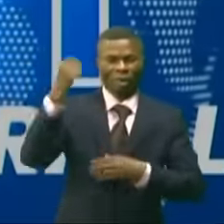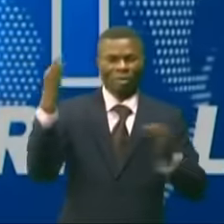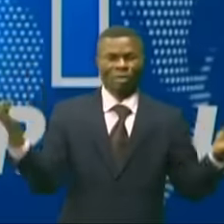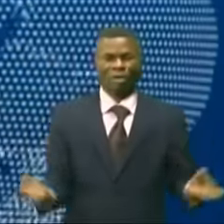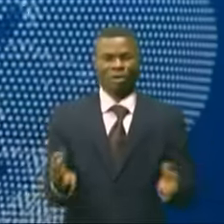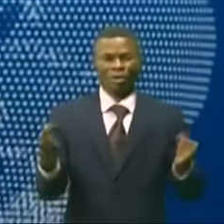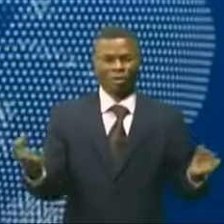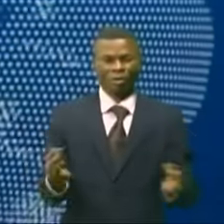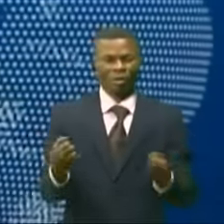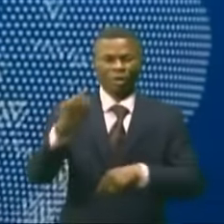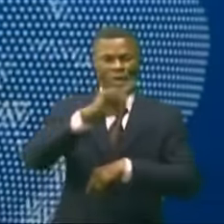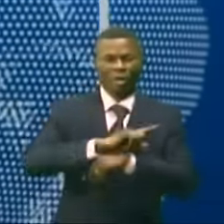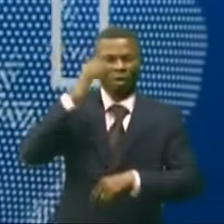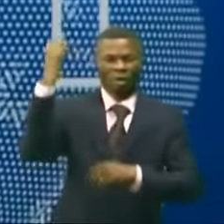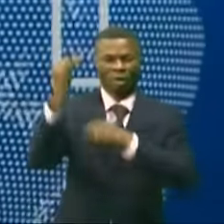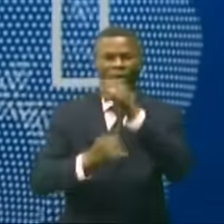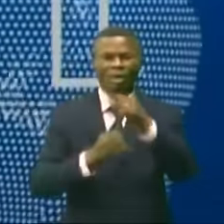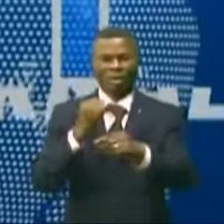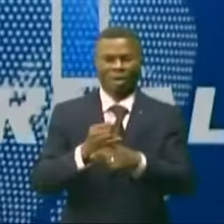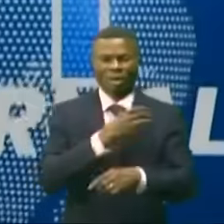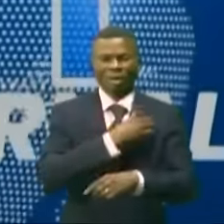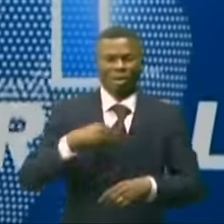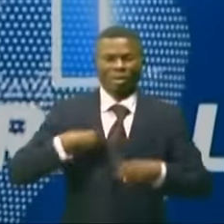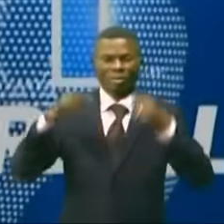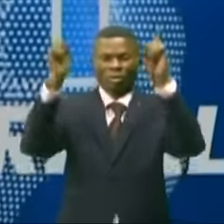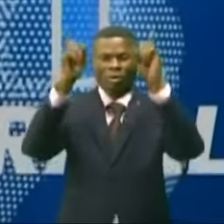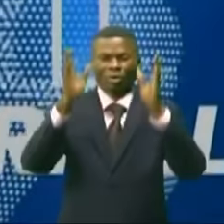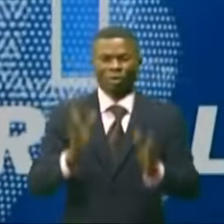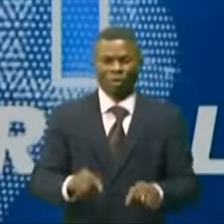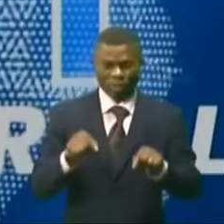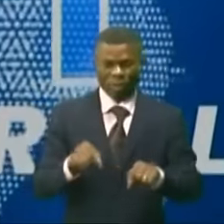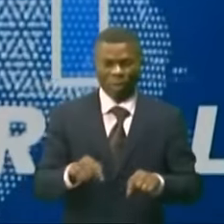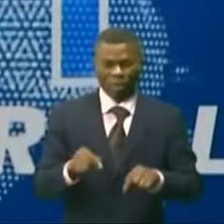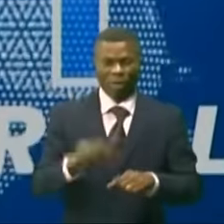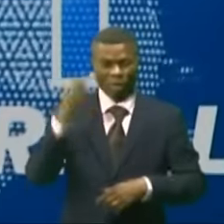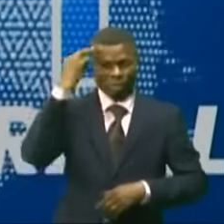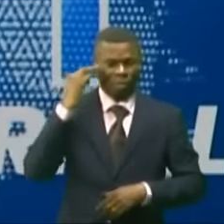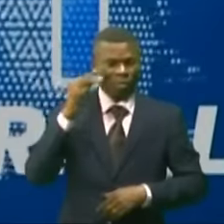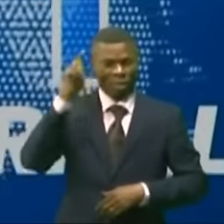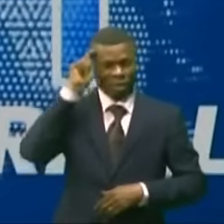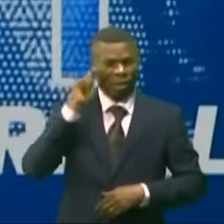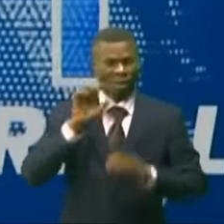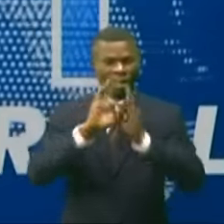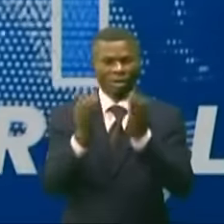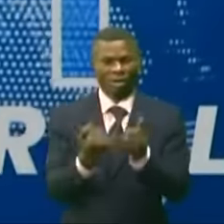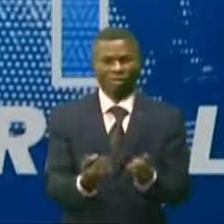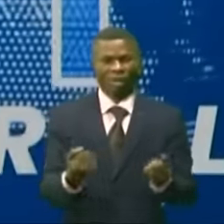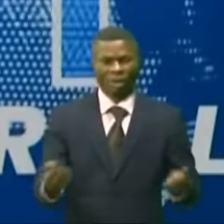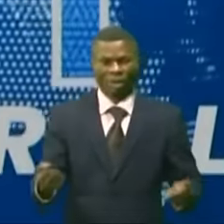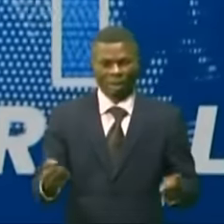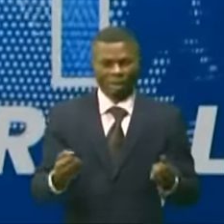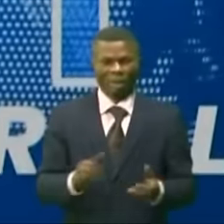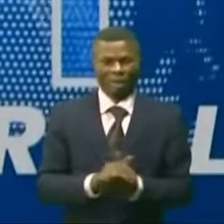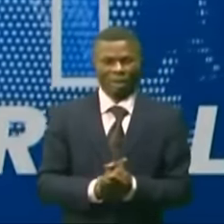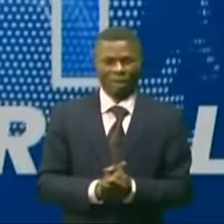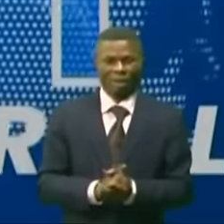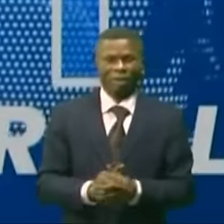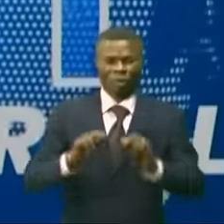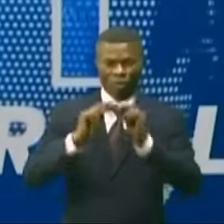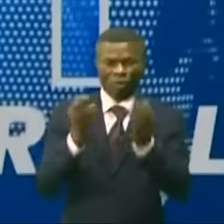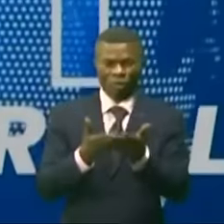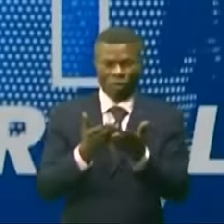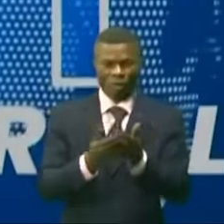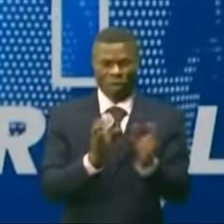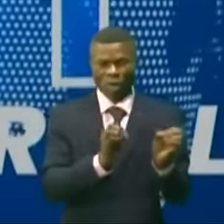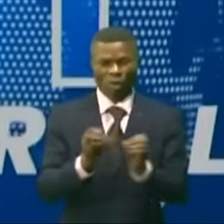célébrer la journée internationale de la femme africaine aujourd'hui la ministre de genre famille et enfant et la structure Zawadi ont